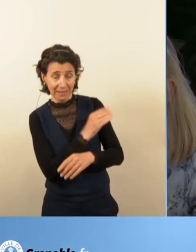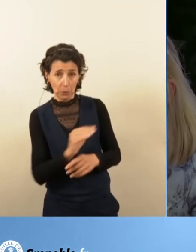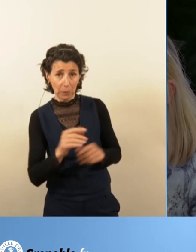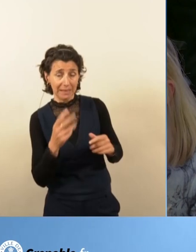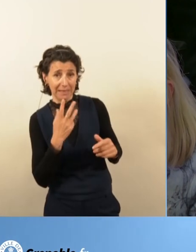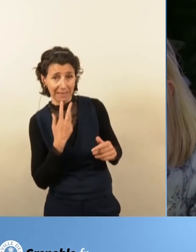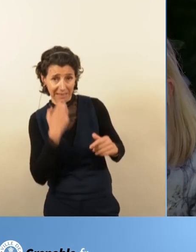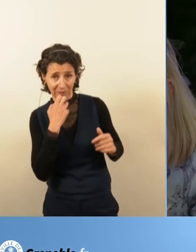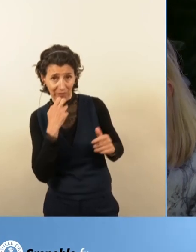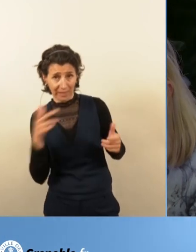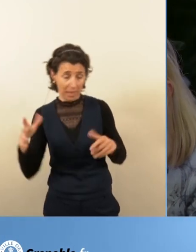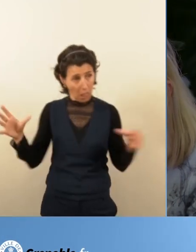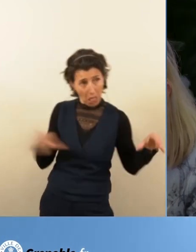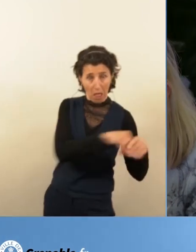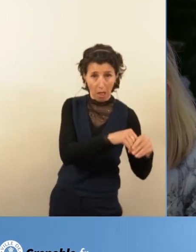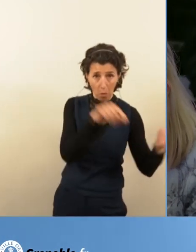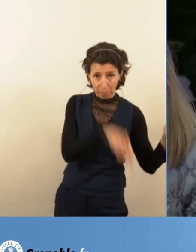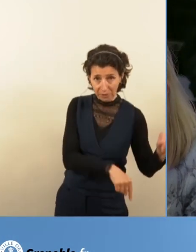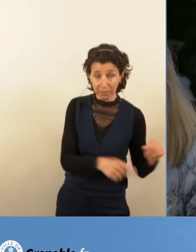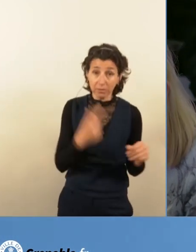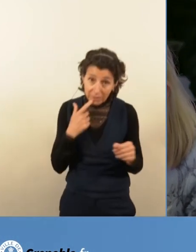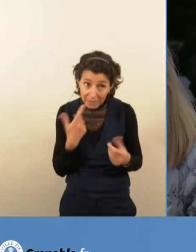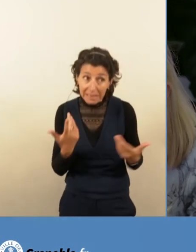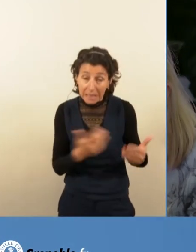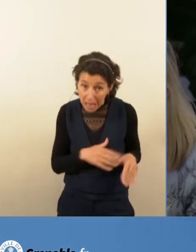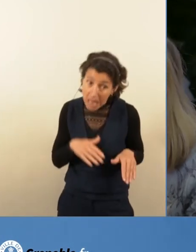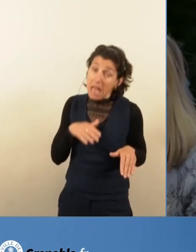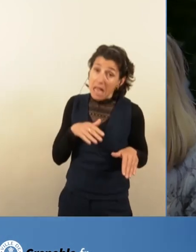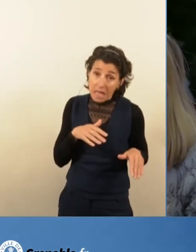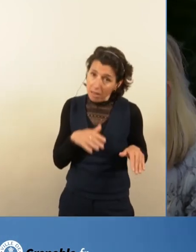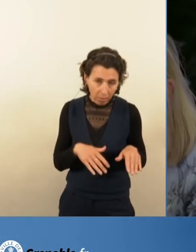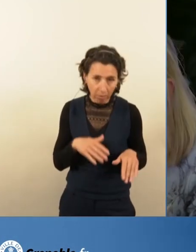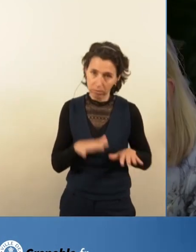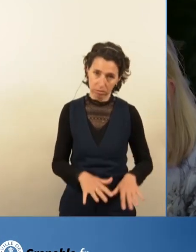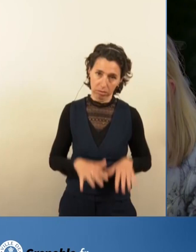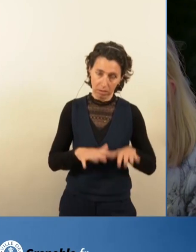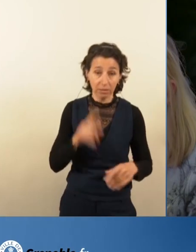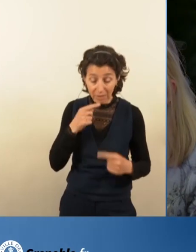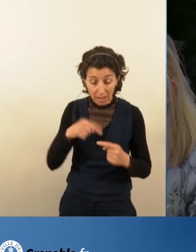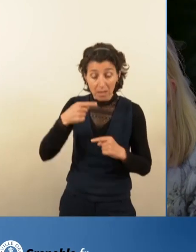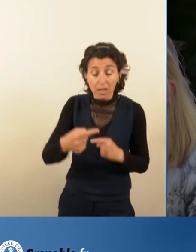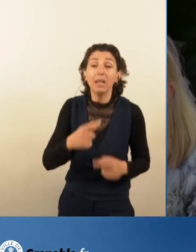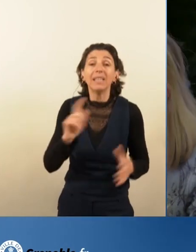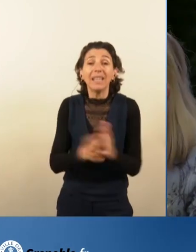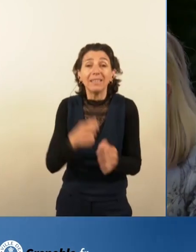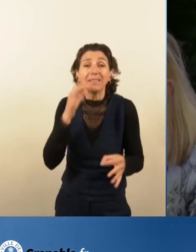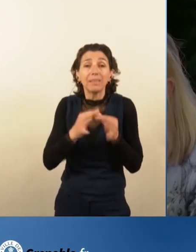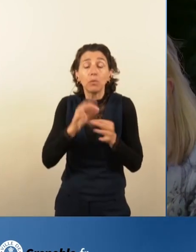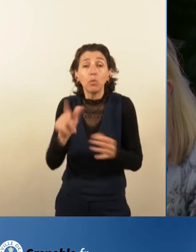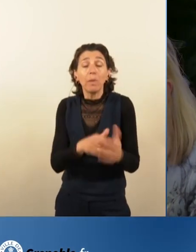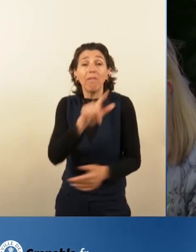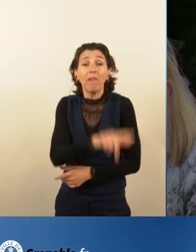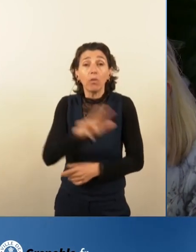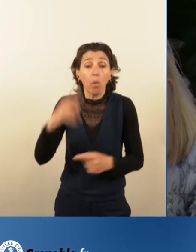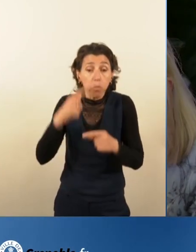grand pas puisqu'en septembre 23 pour les prochaines années on étudiera l'adoption d'un